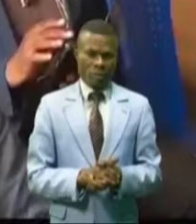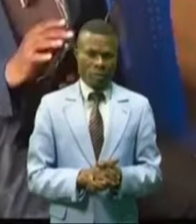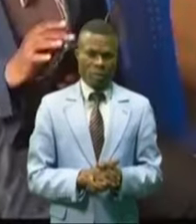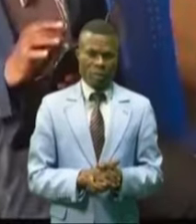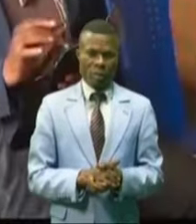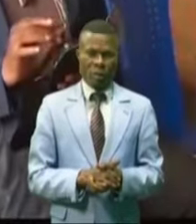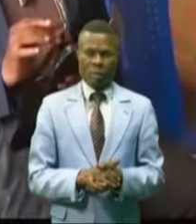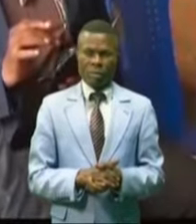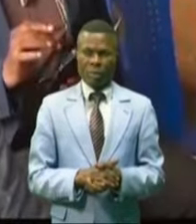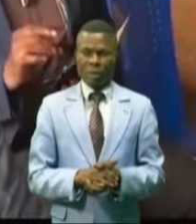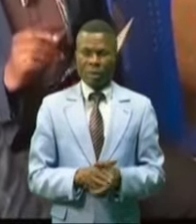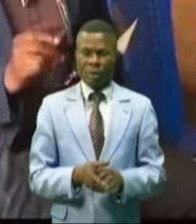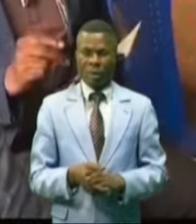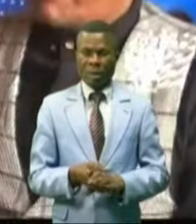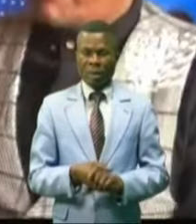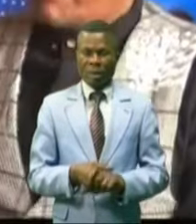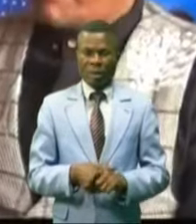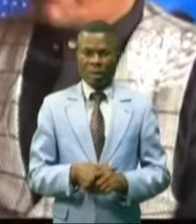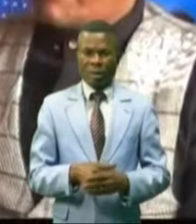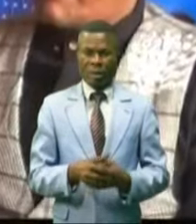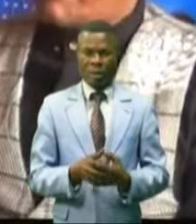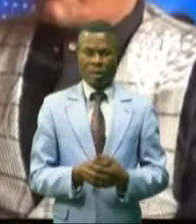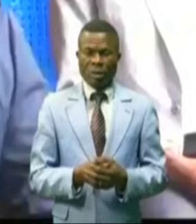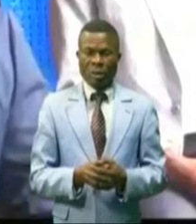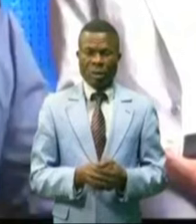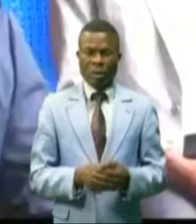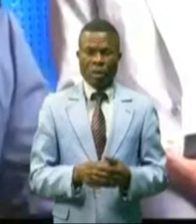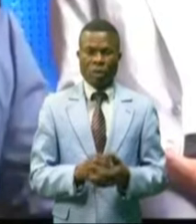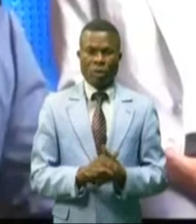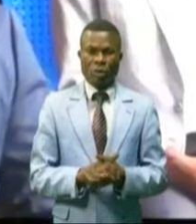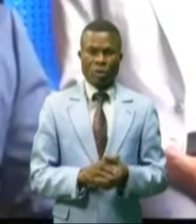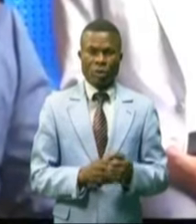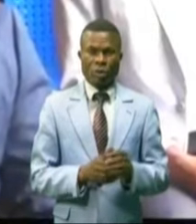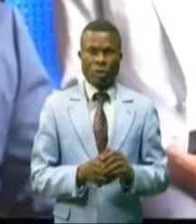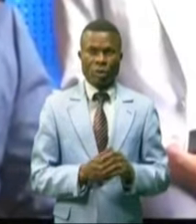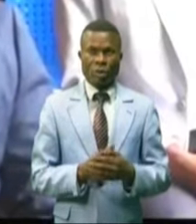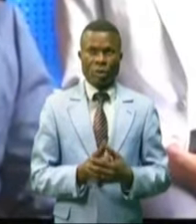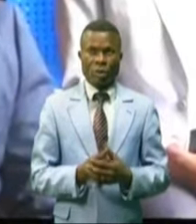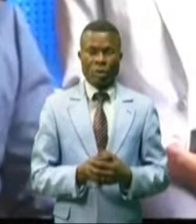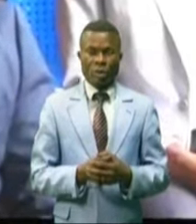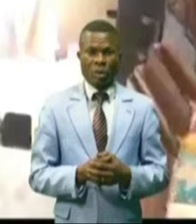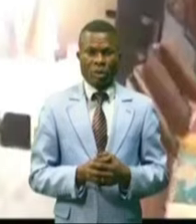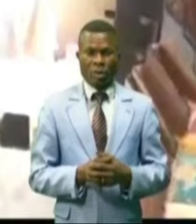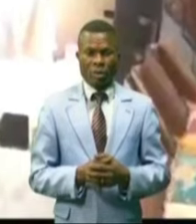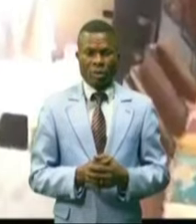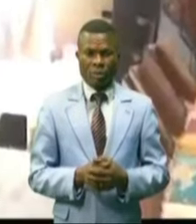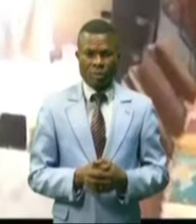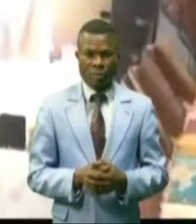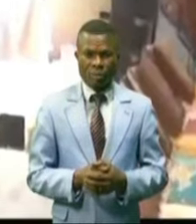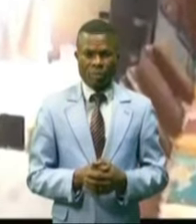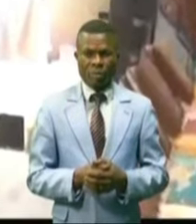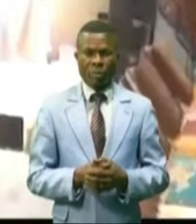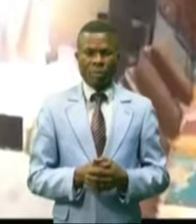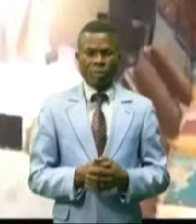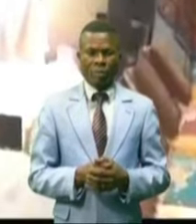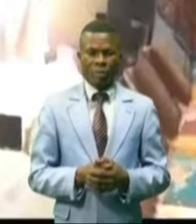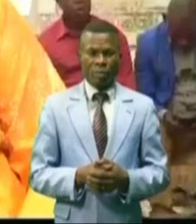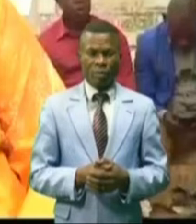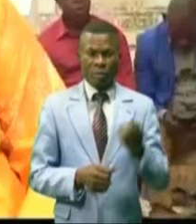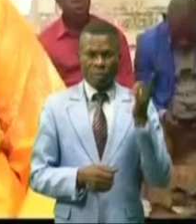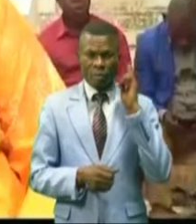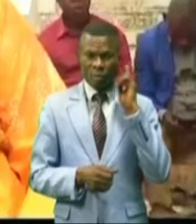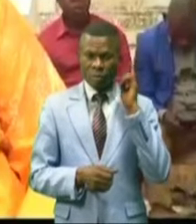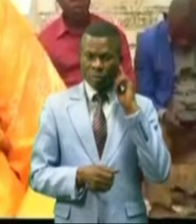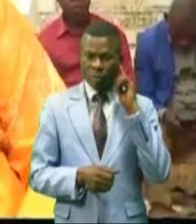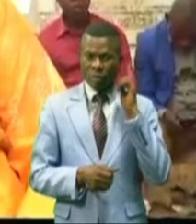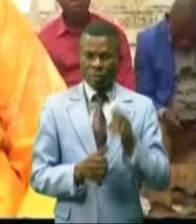Sanza, et le gouverneur entrant, représenté par Bokongo Bokongu, vice-gouverneur, en présence des autorités